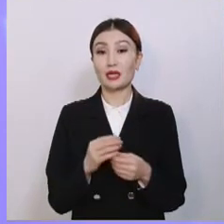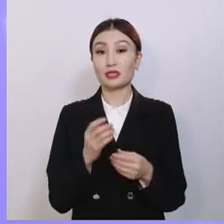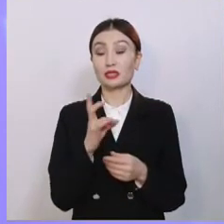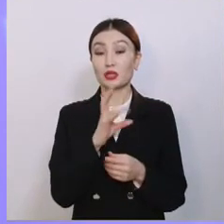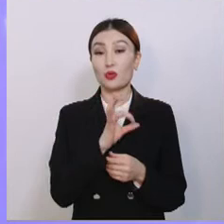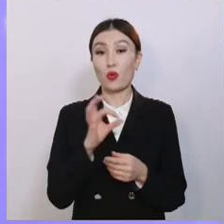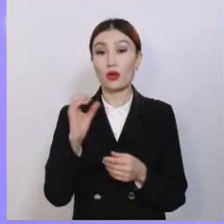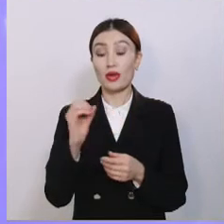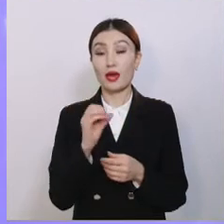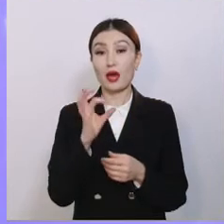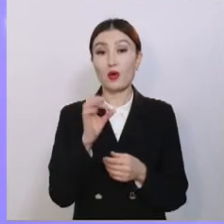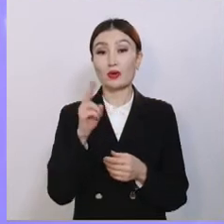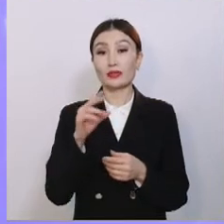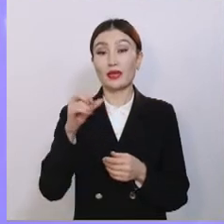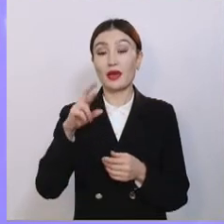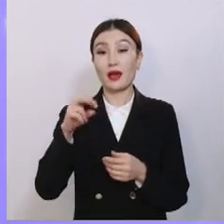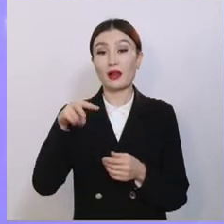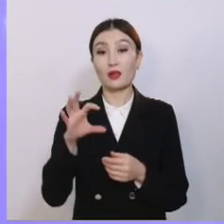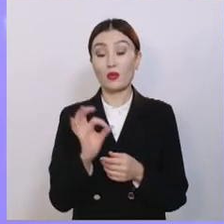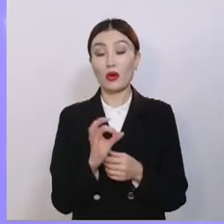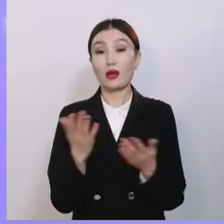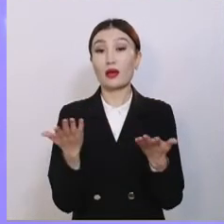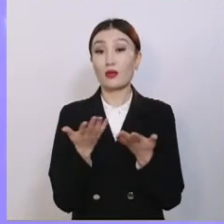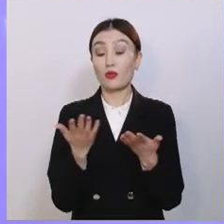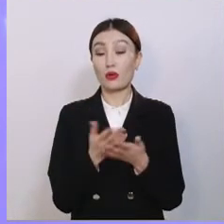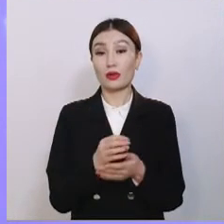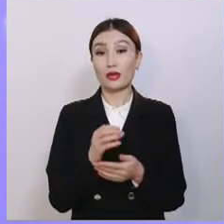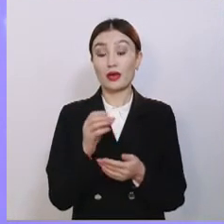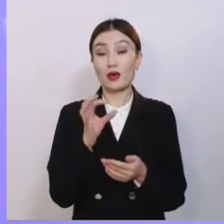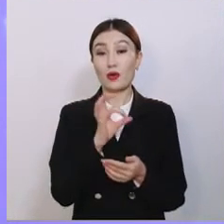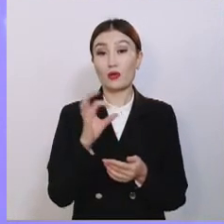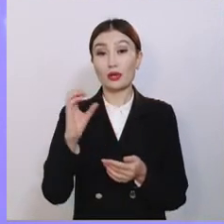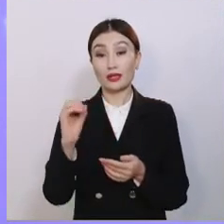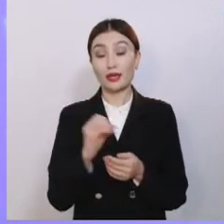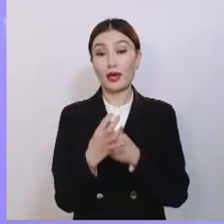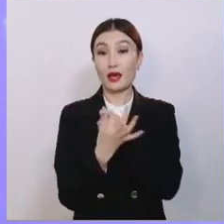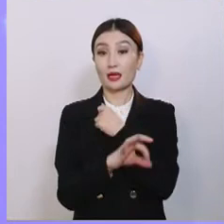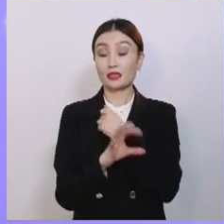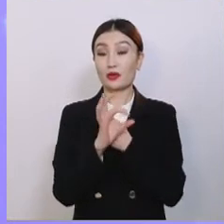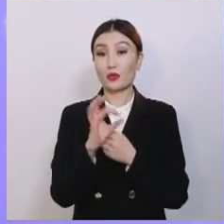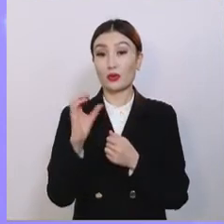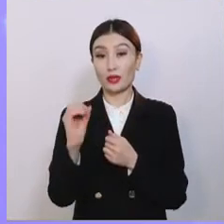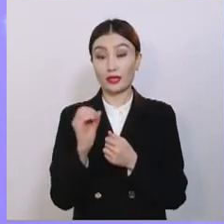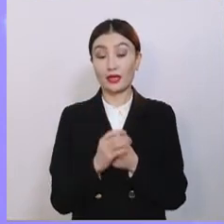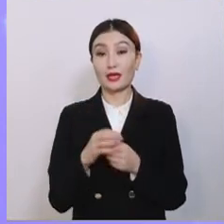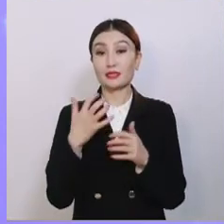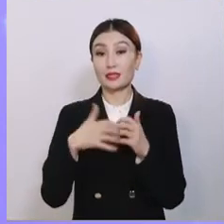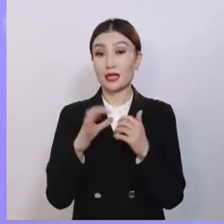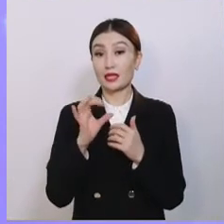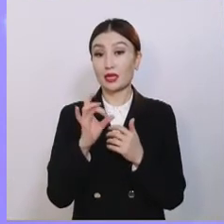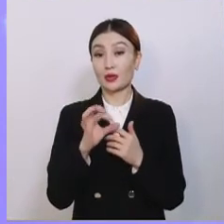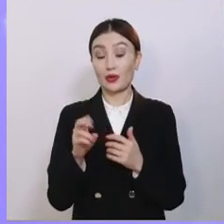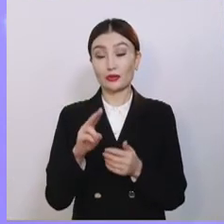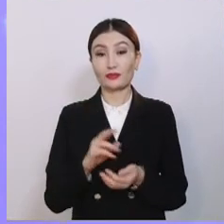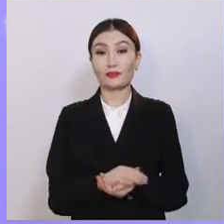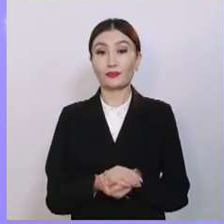Шерстяное одеяло. Одеяло какое? Шерстяное. Окончание «ое» – средний